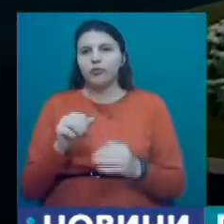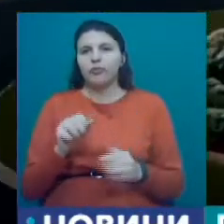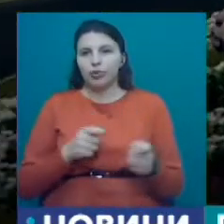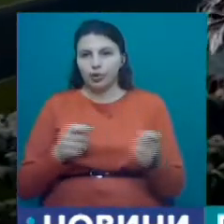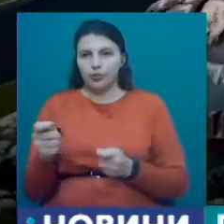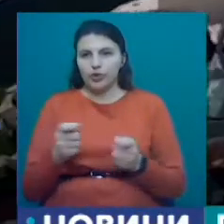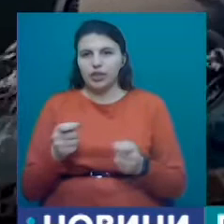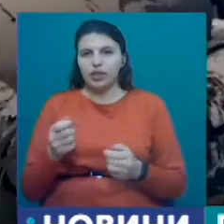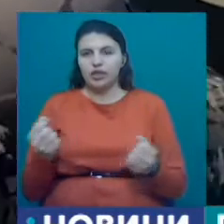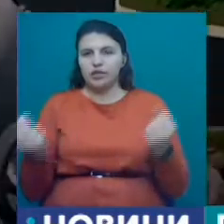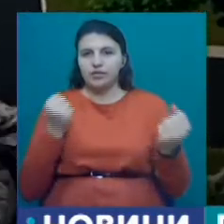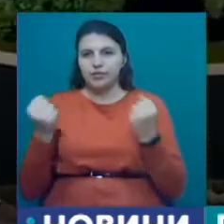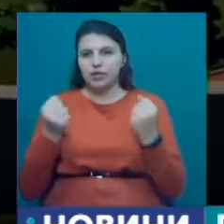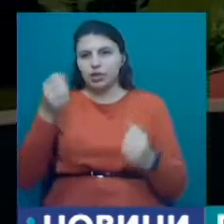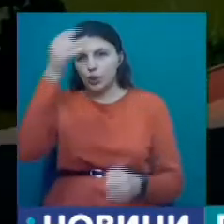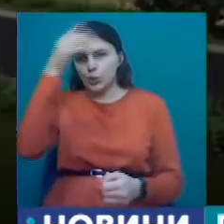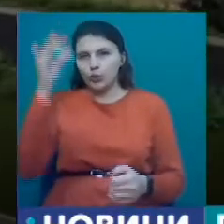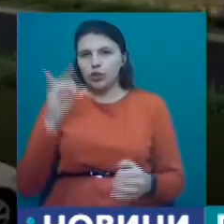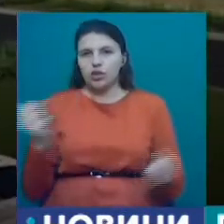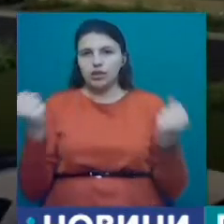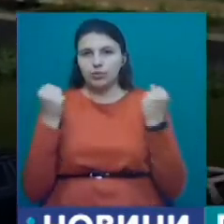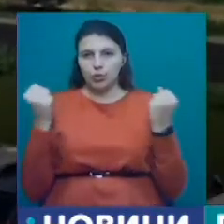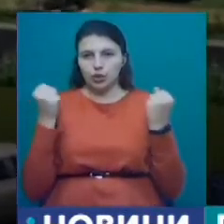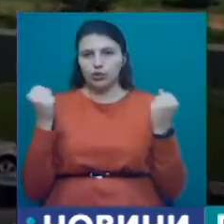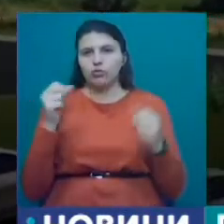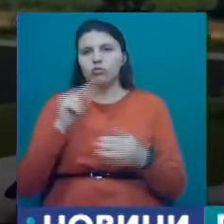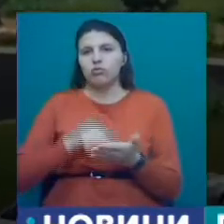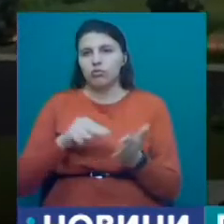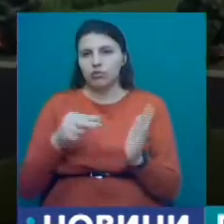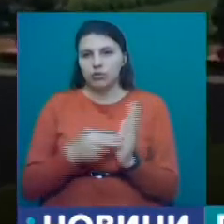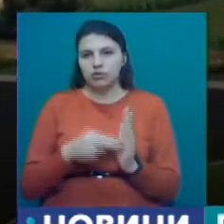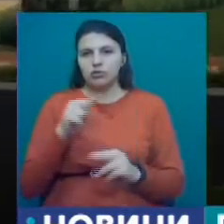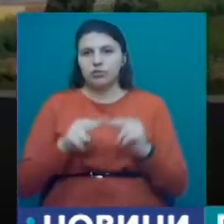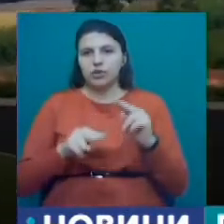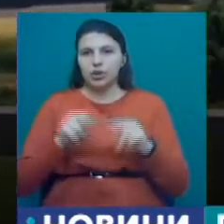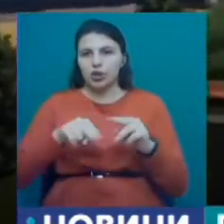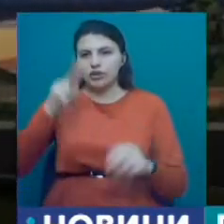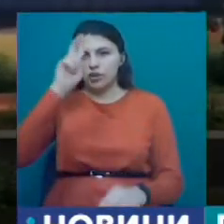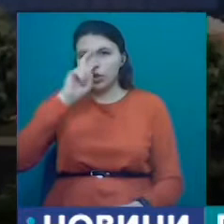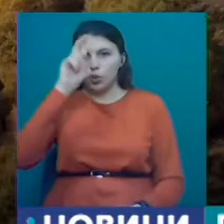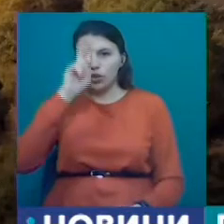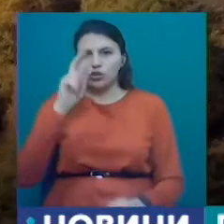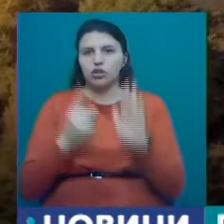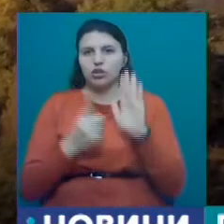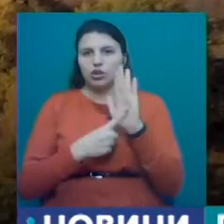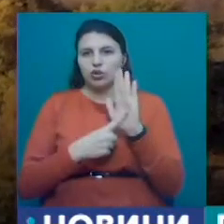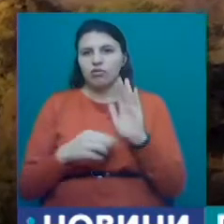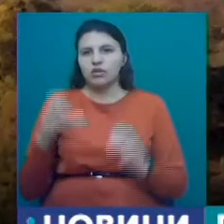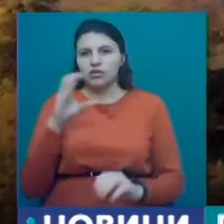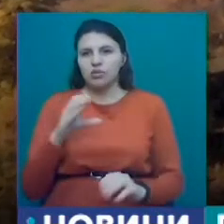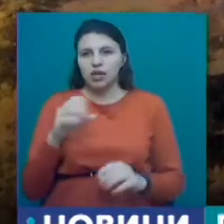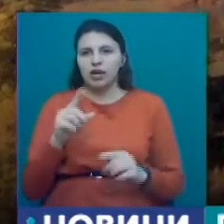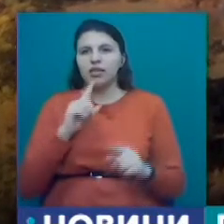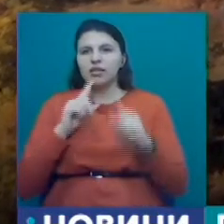фізичної культури і спорту Донецької облдержадміністрації планує побудувати у Святогірську. 6 вересня на сесії міської